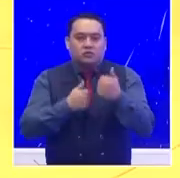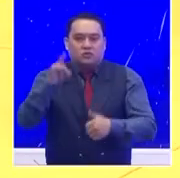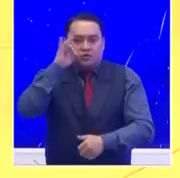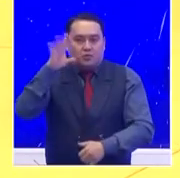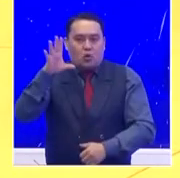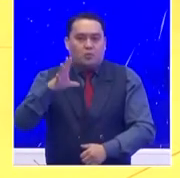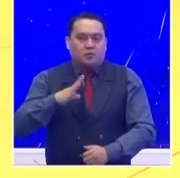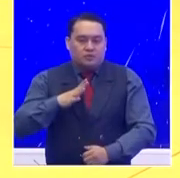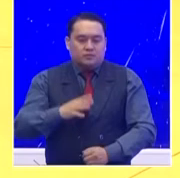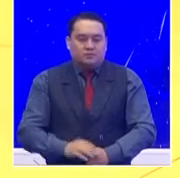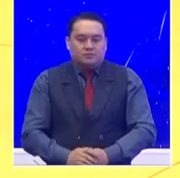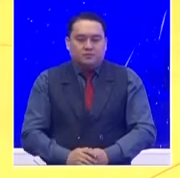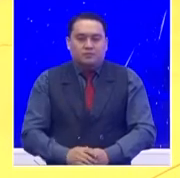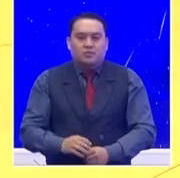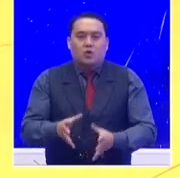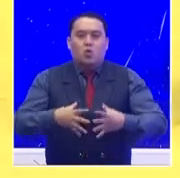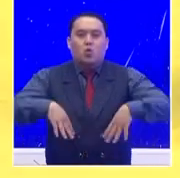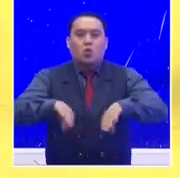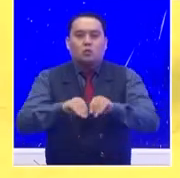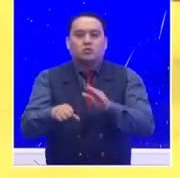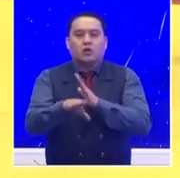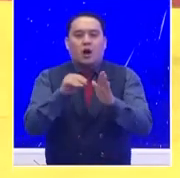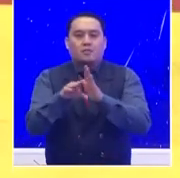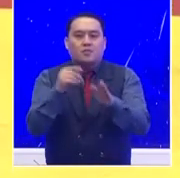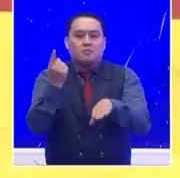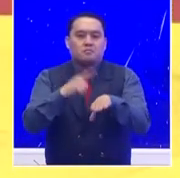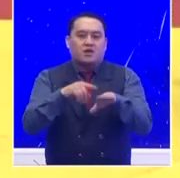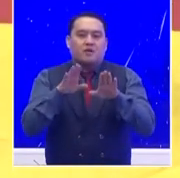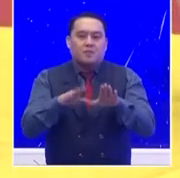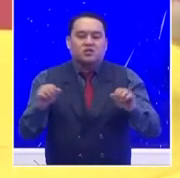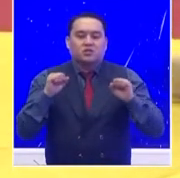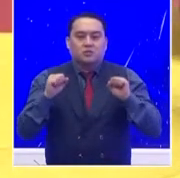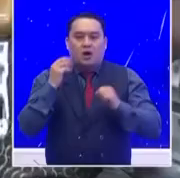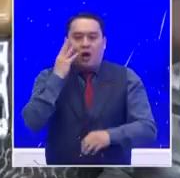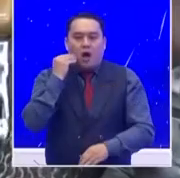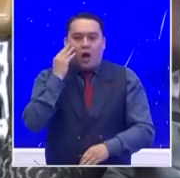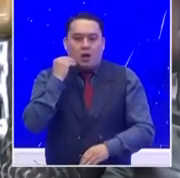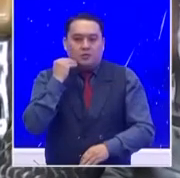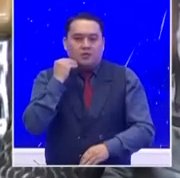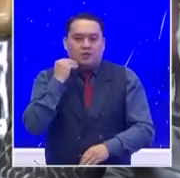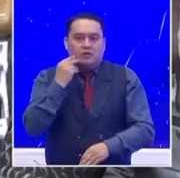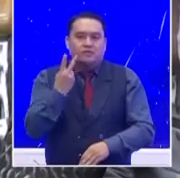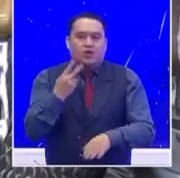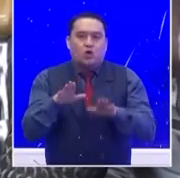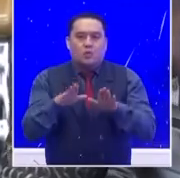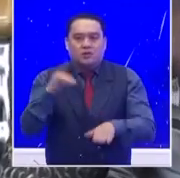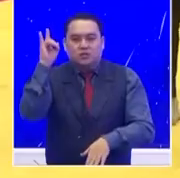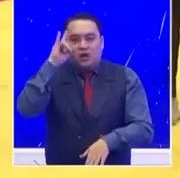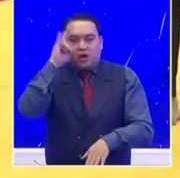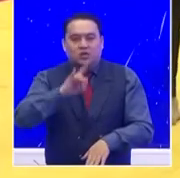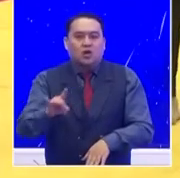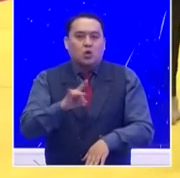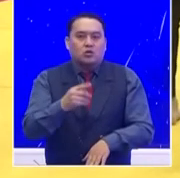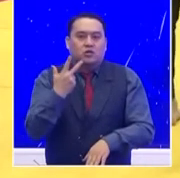победитель определился в общекомандном зачете по грепплингу 1 место удостоились спортсмены из алматы клуб kds второе досталось аркан скому району